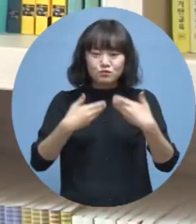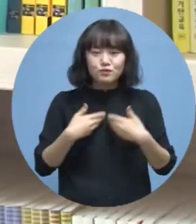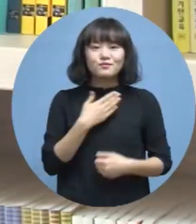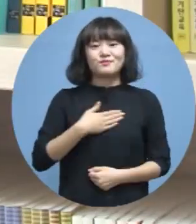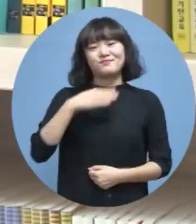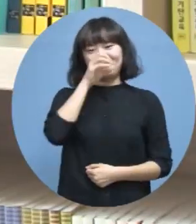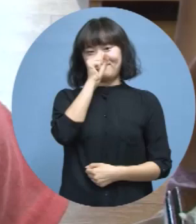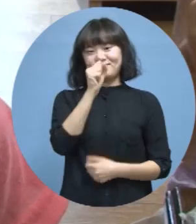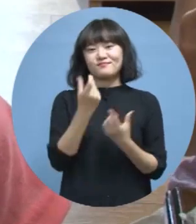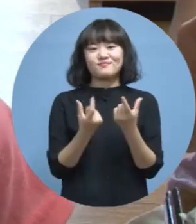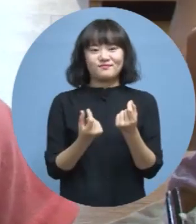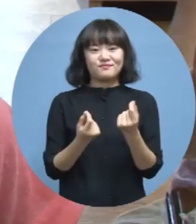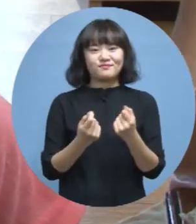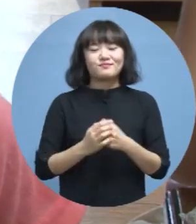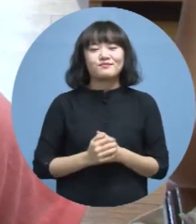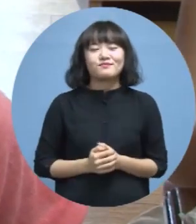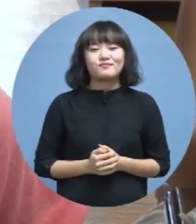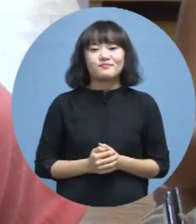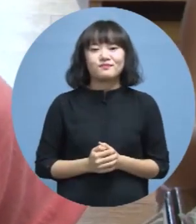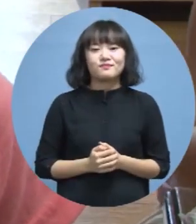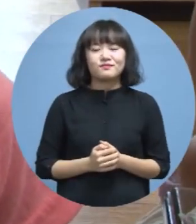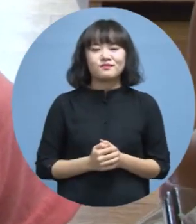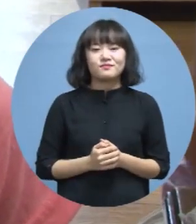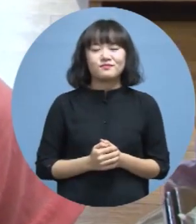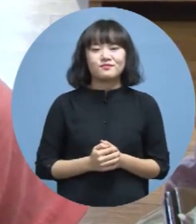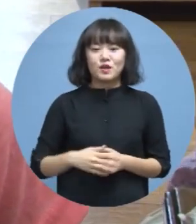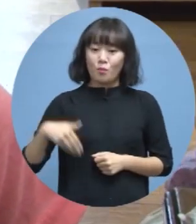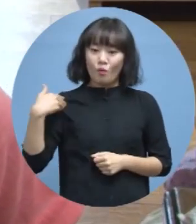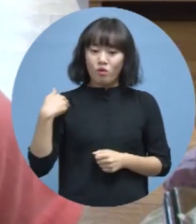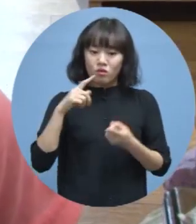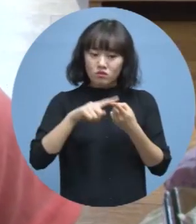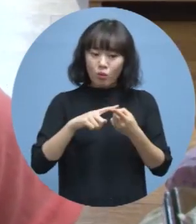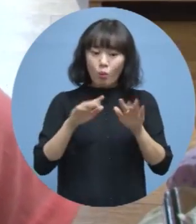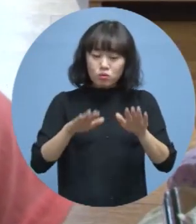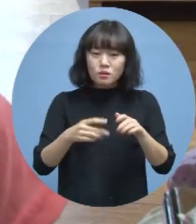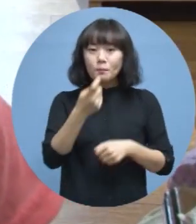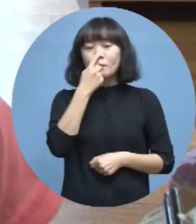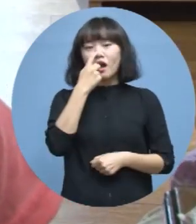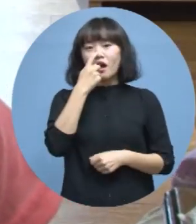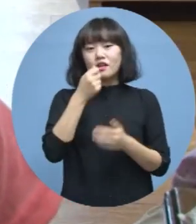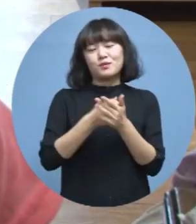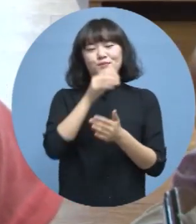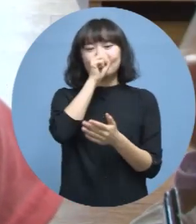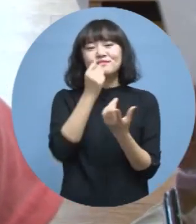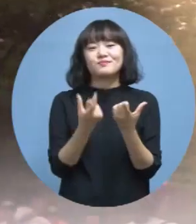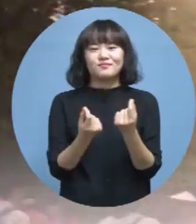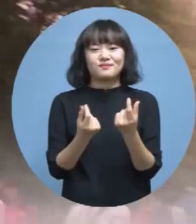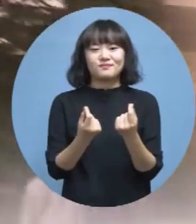기분이 좋았어요. 기분이 좋았던 걸 알아서 좋았어요.